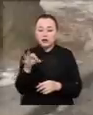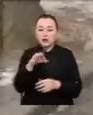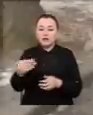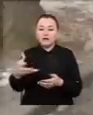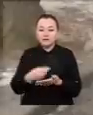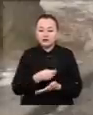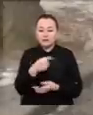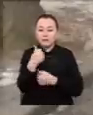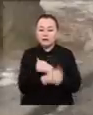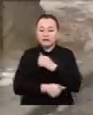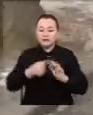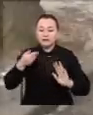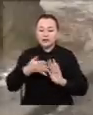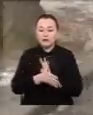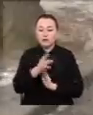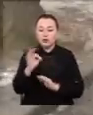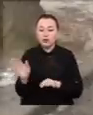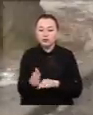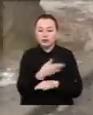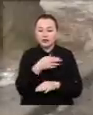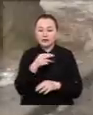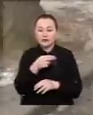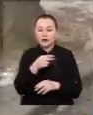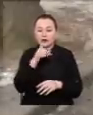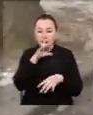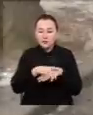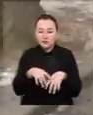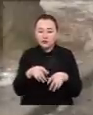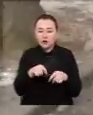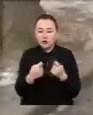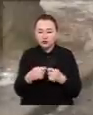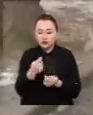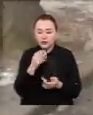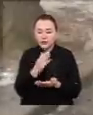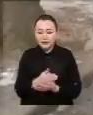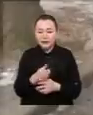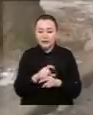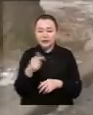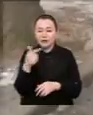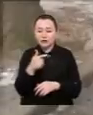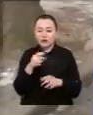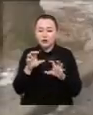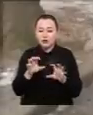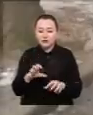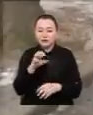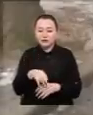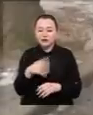возмещении материальных затрат по устранению дефектов обнаруженных. Это предусмотрено Гражданским кодексом,